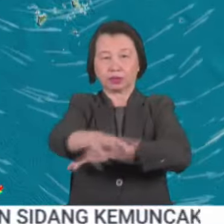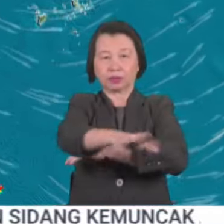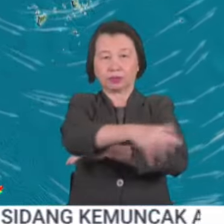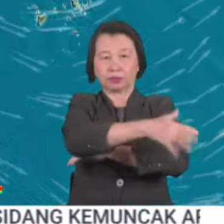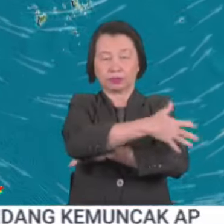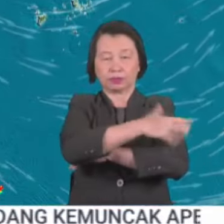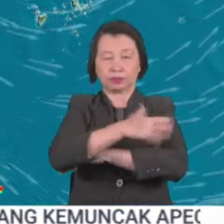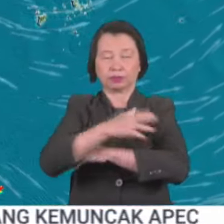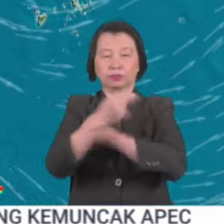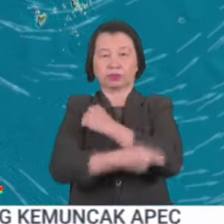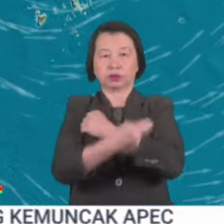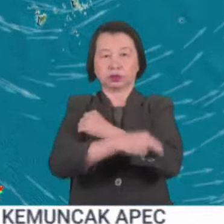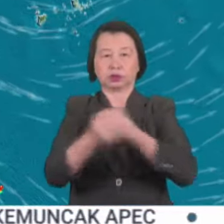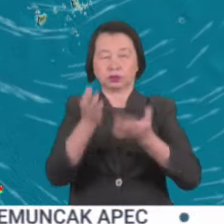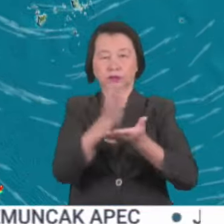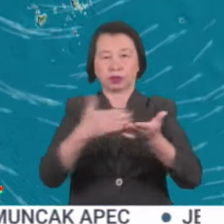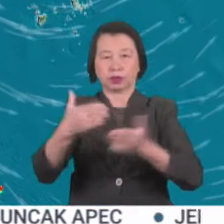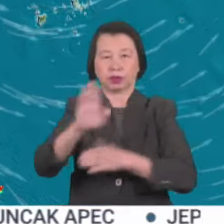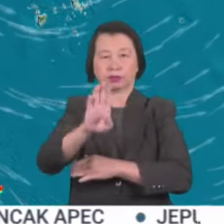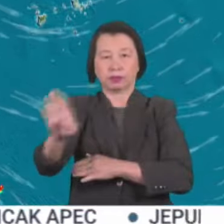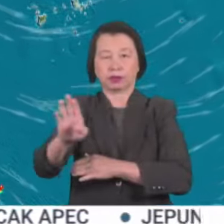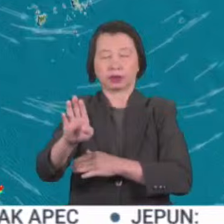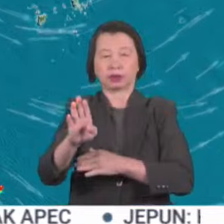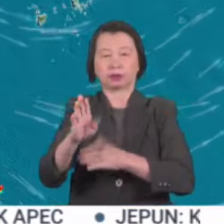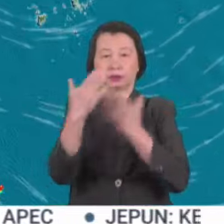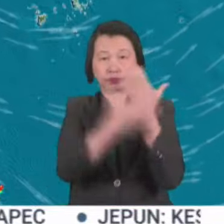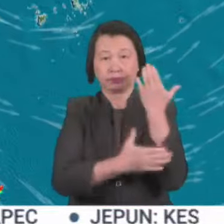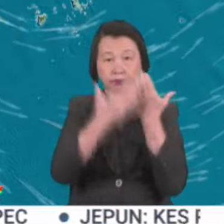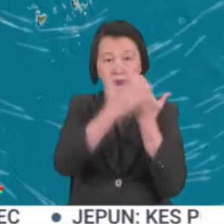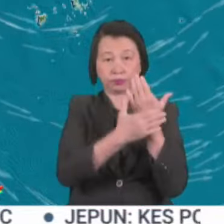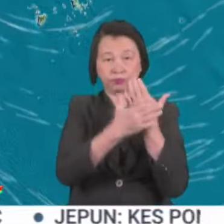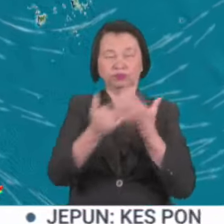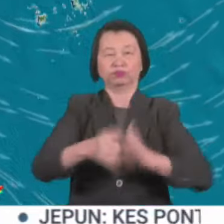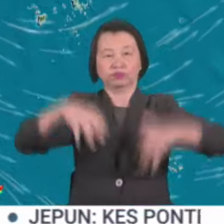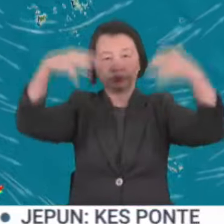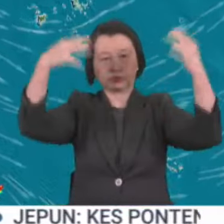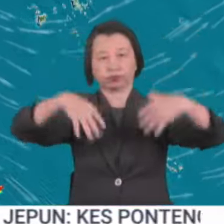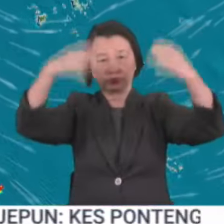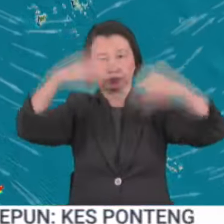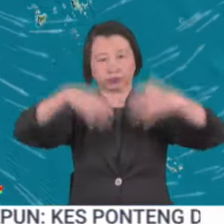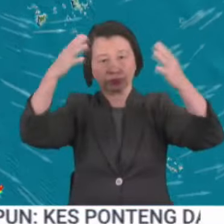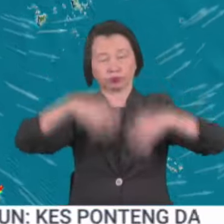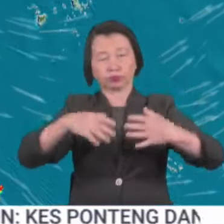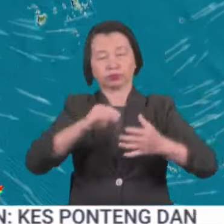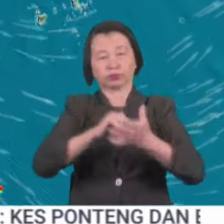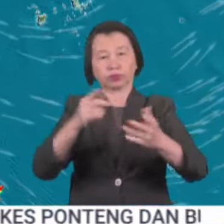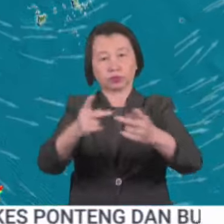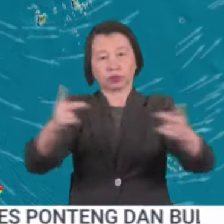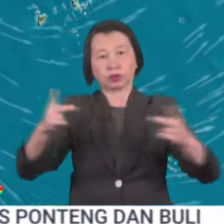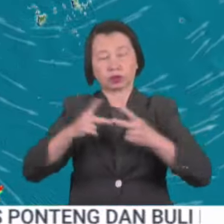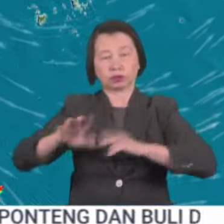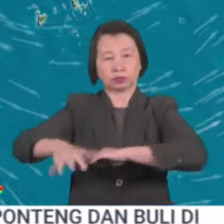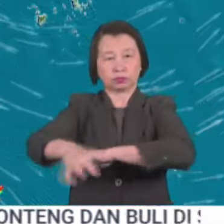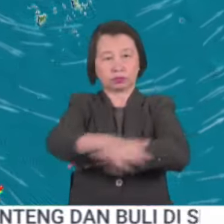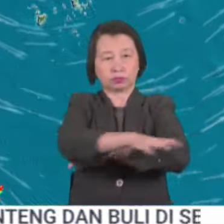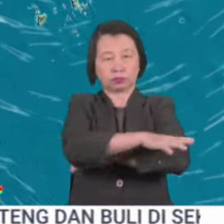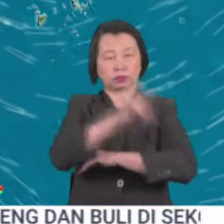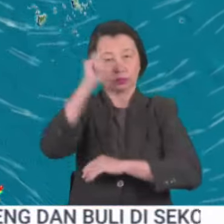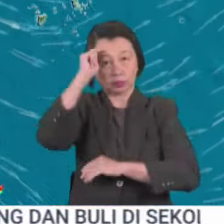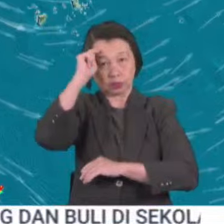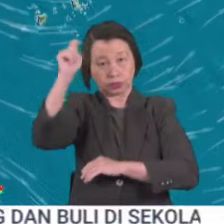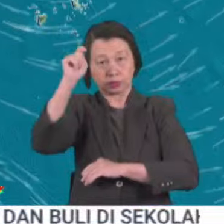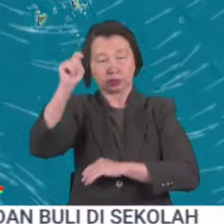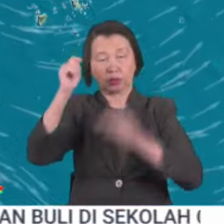di sepanjang negeri di bahagian barat Semenanjung. Dan selain itu juga, keadaan cuaca hujan juga dijangkakan berlaku terutama di kawasan perairan negeri